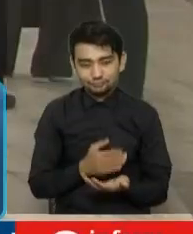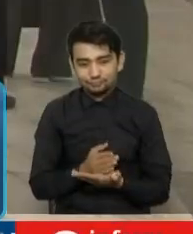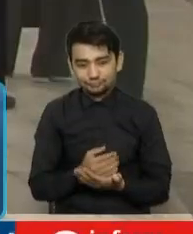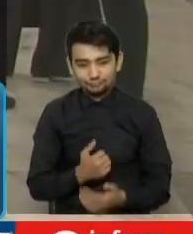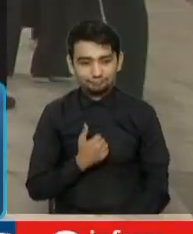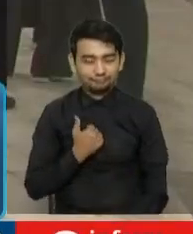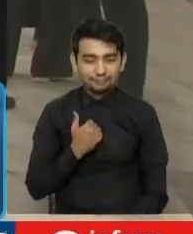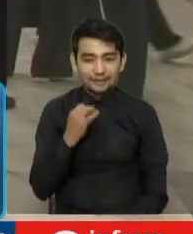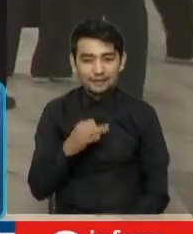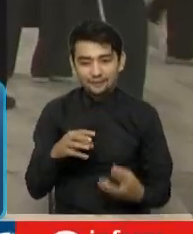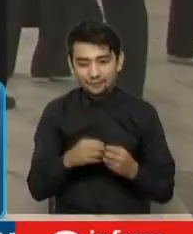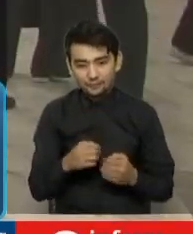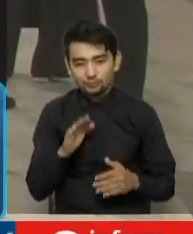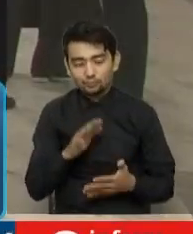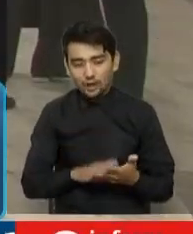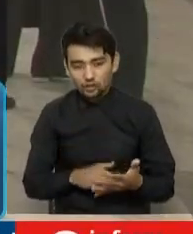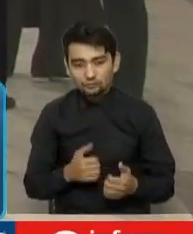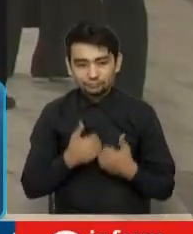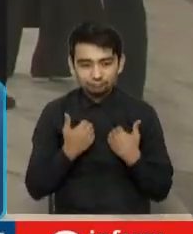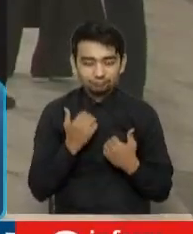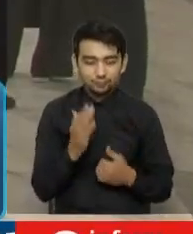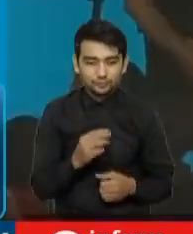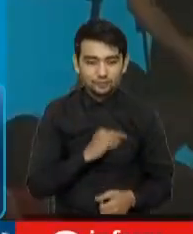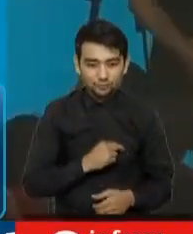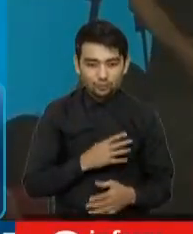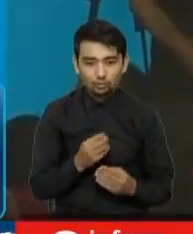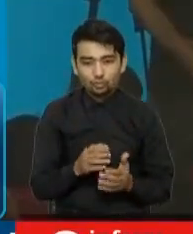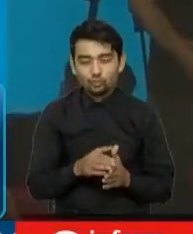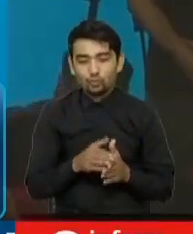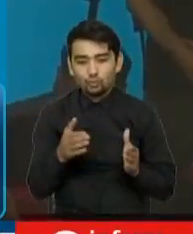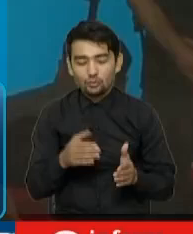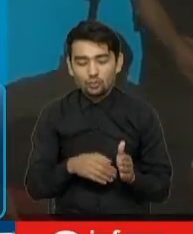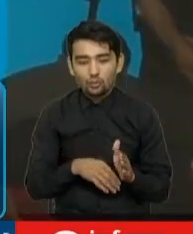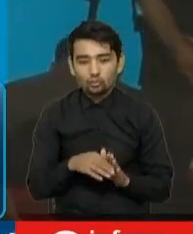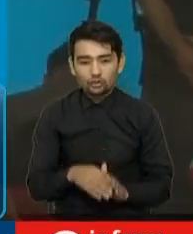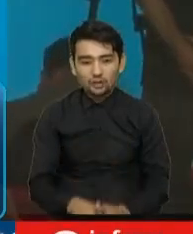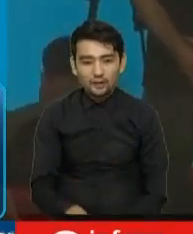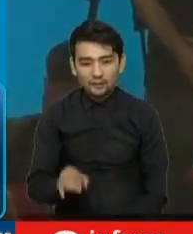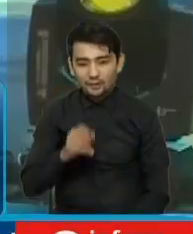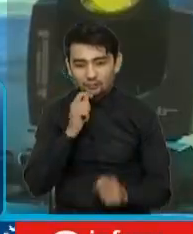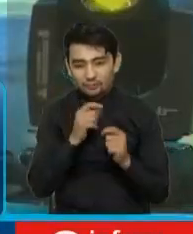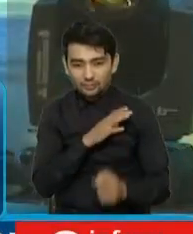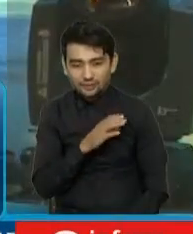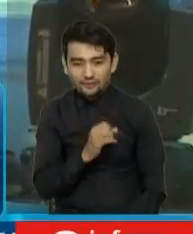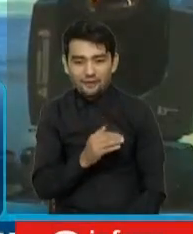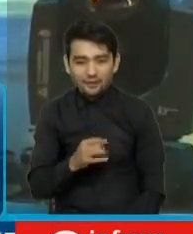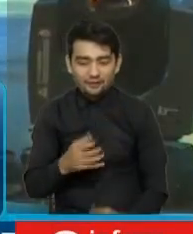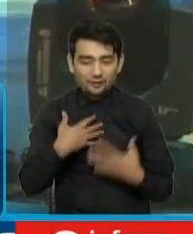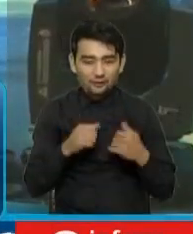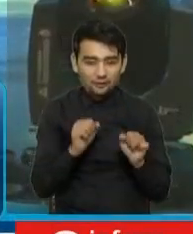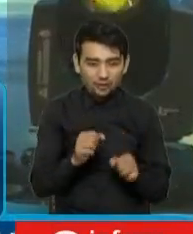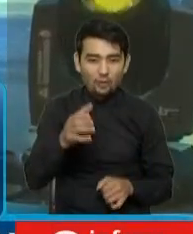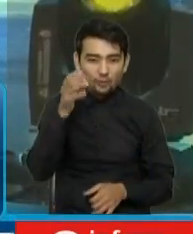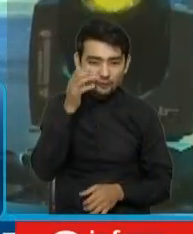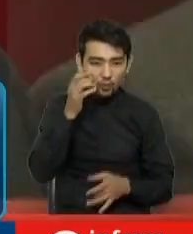Горжусь. И будем стараться еще лучше работать. Заслуженных наград удостоились представители сфер здравоохранения,